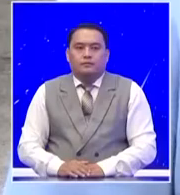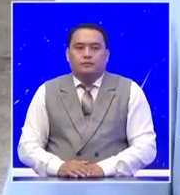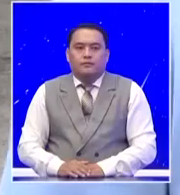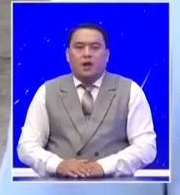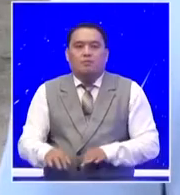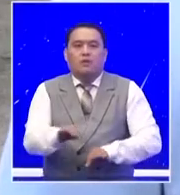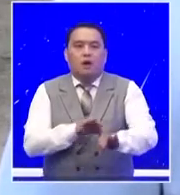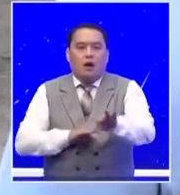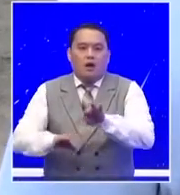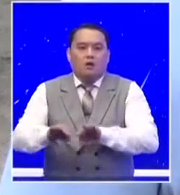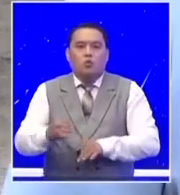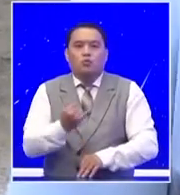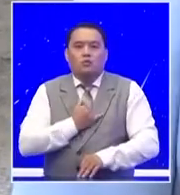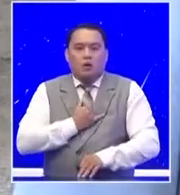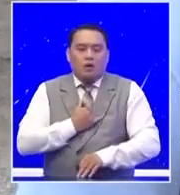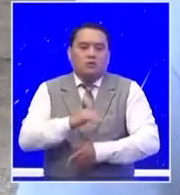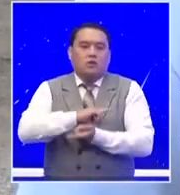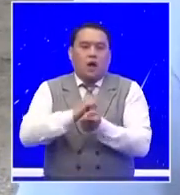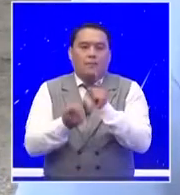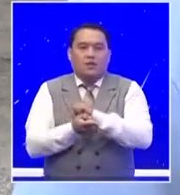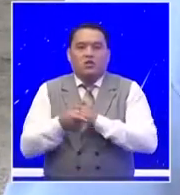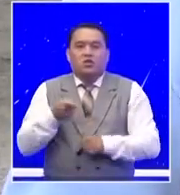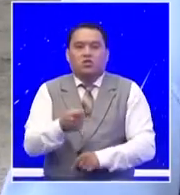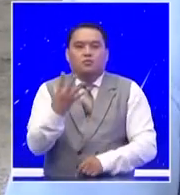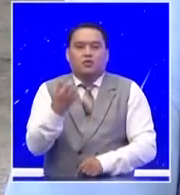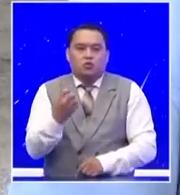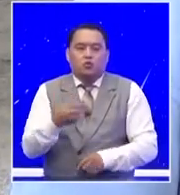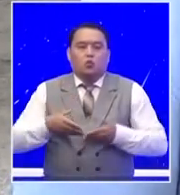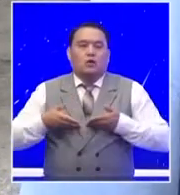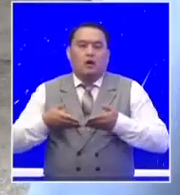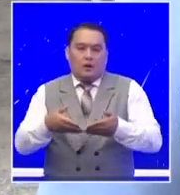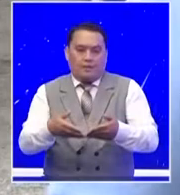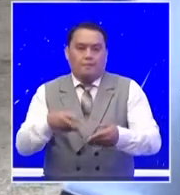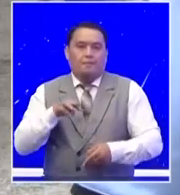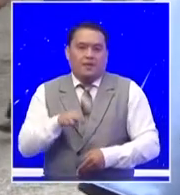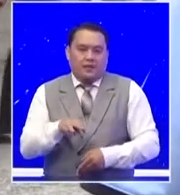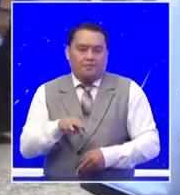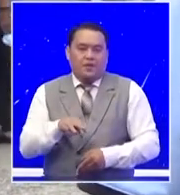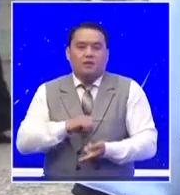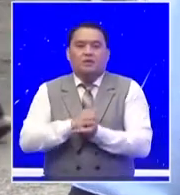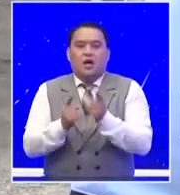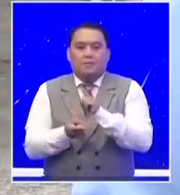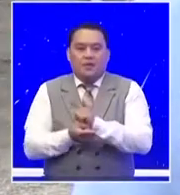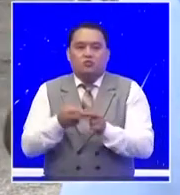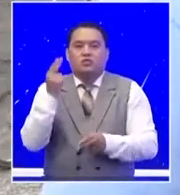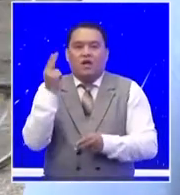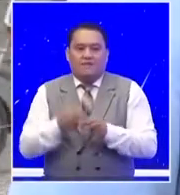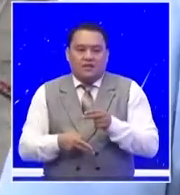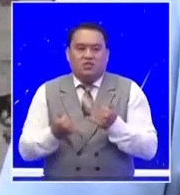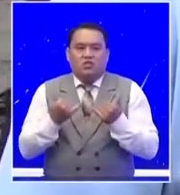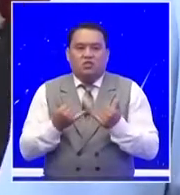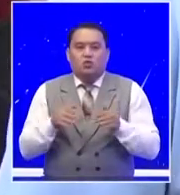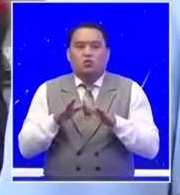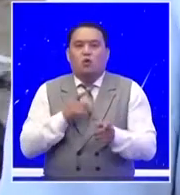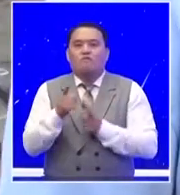По проекту на улице Кунаева подлежат замене около 1500 метров арочной сети. На сегодняшний день замена арыков идет к завершению. Сейчас ведутся